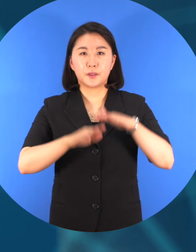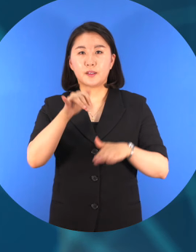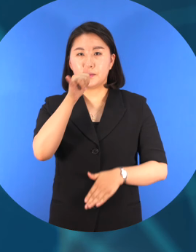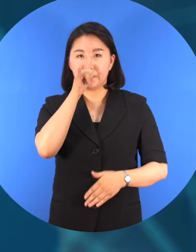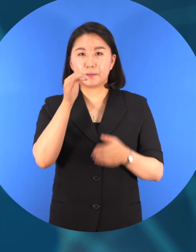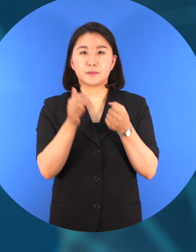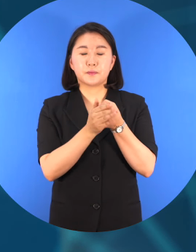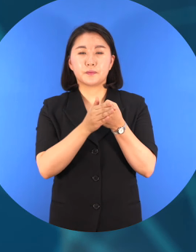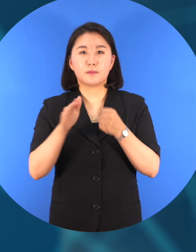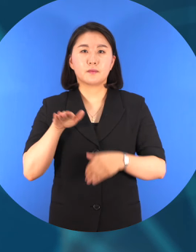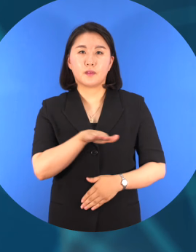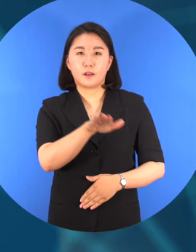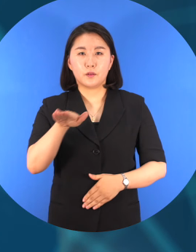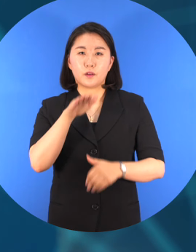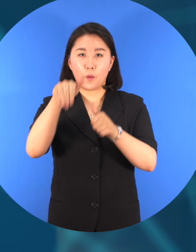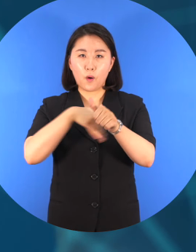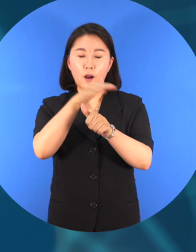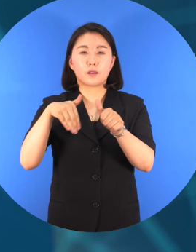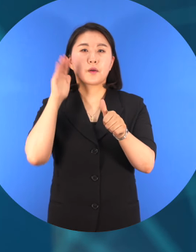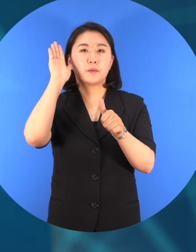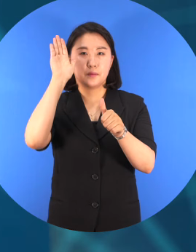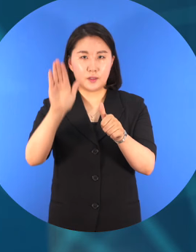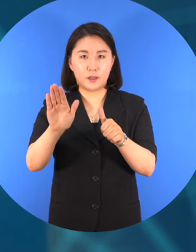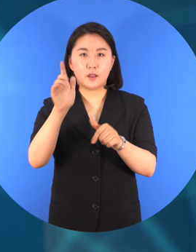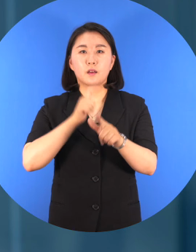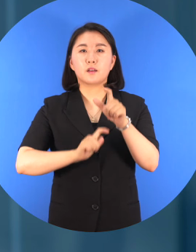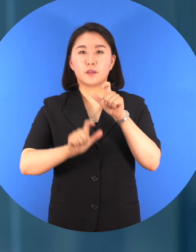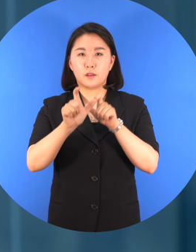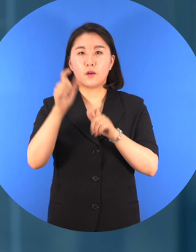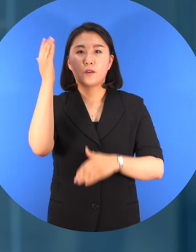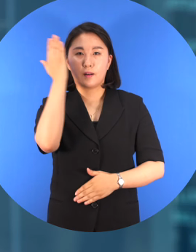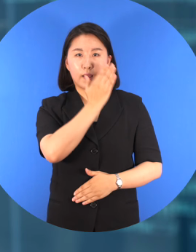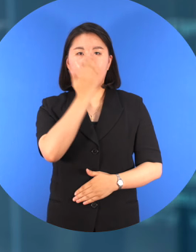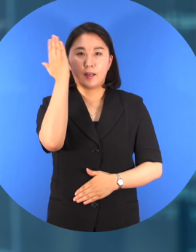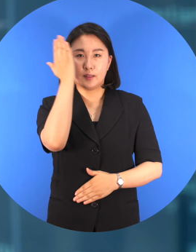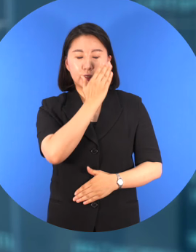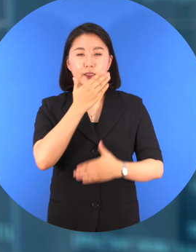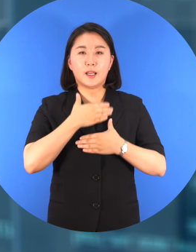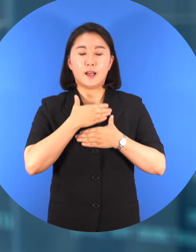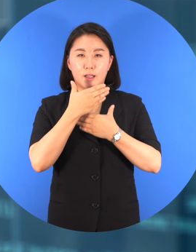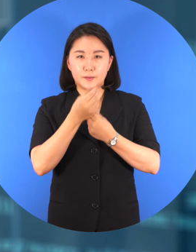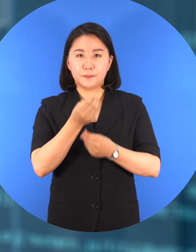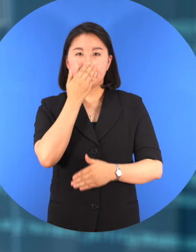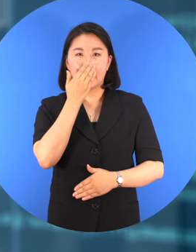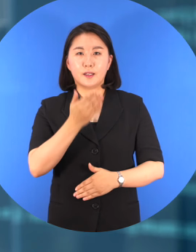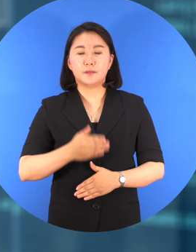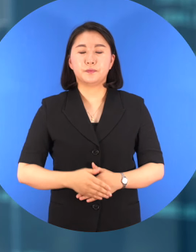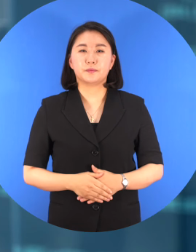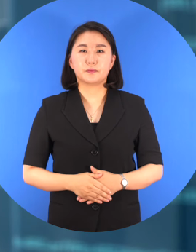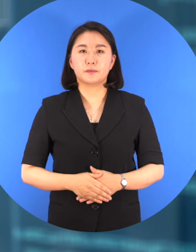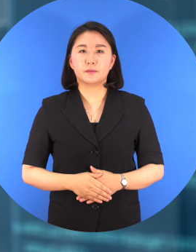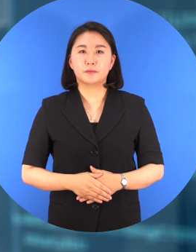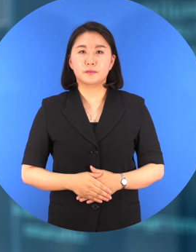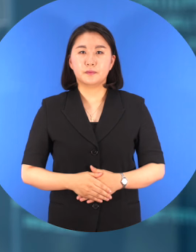손길이 있기에 우리의 환경과 미래는 더 깨끗하고 안전할 수 있습니다.